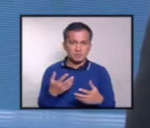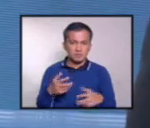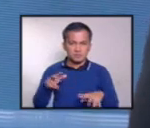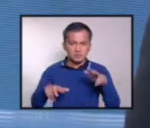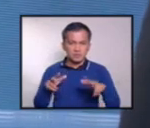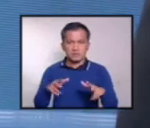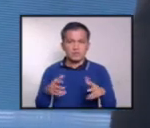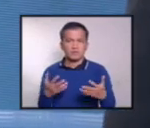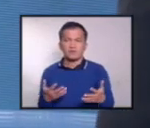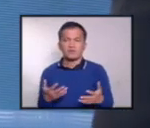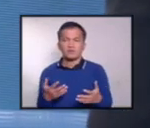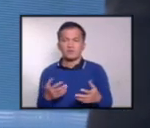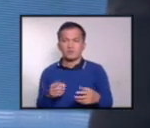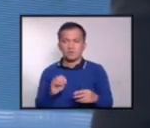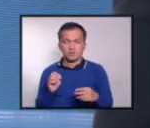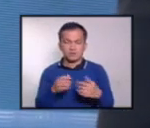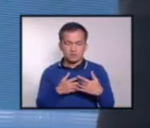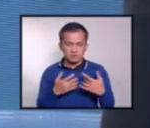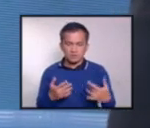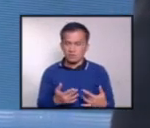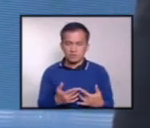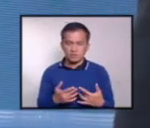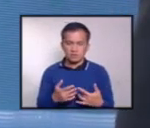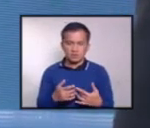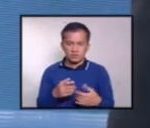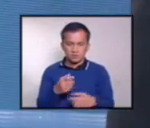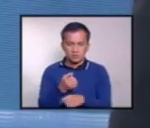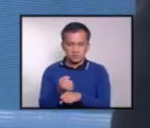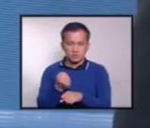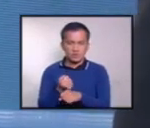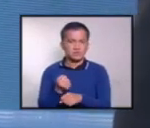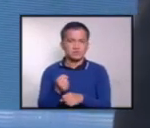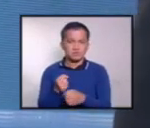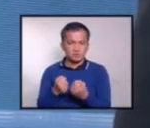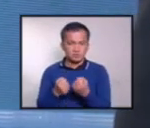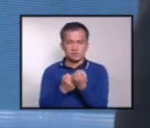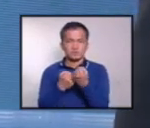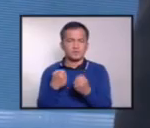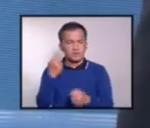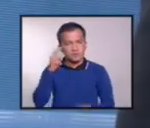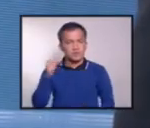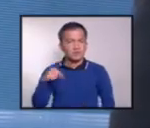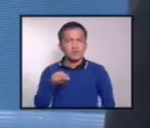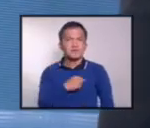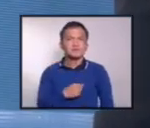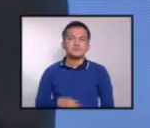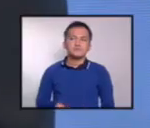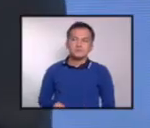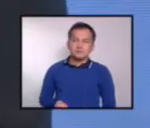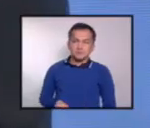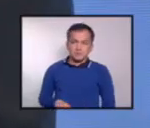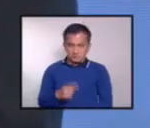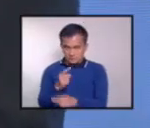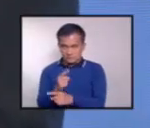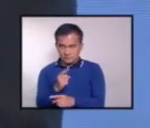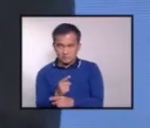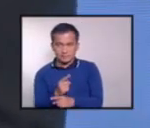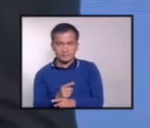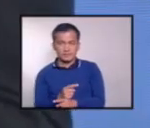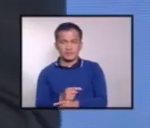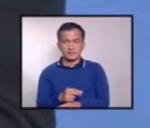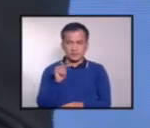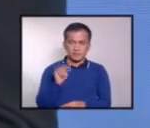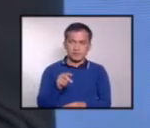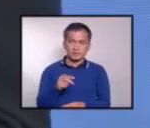talagang hard and fast, solid support for us. Okay. Tama. No? Dapat talaga